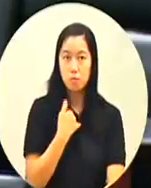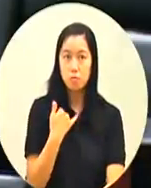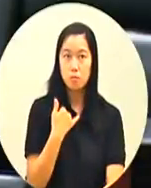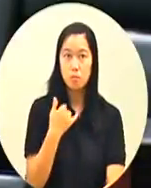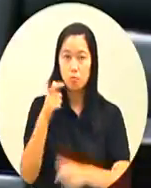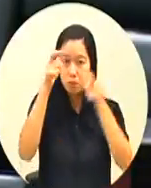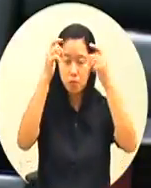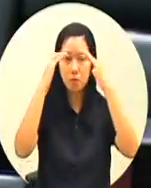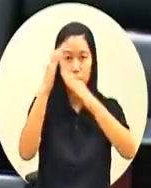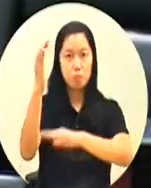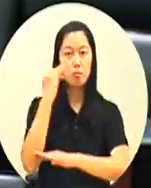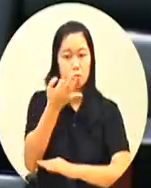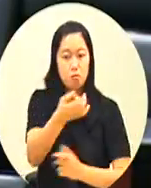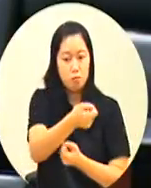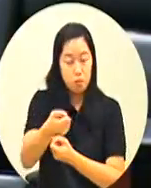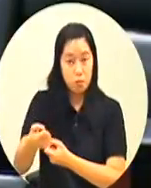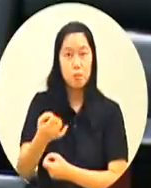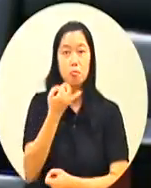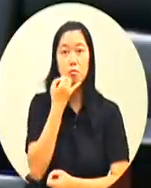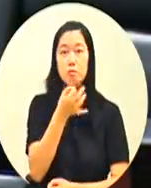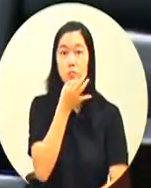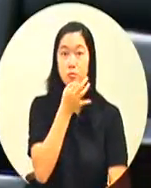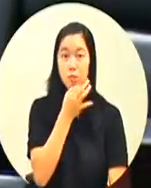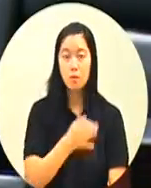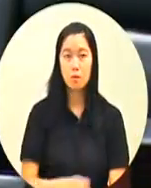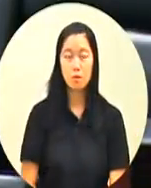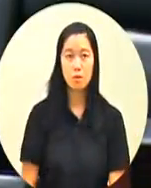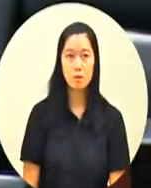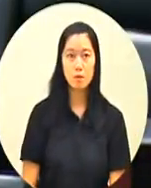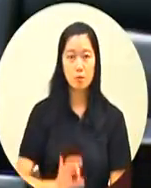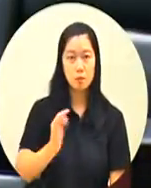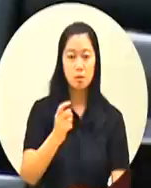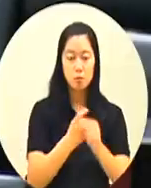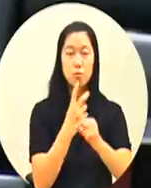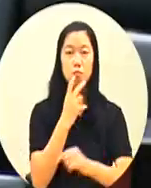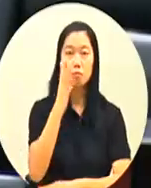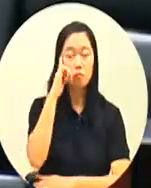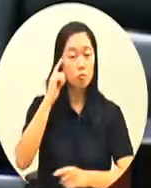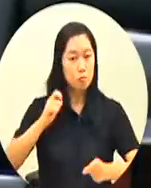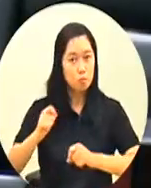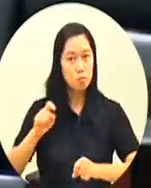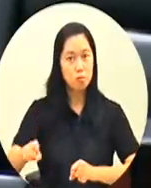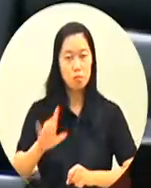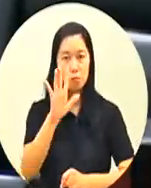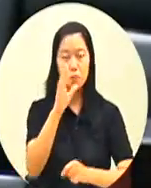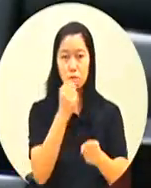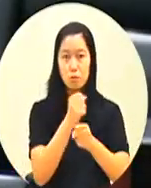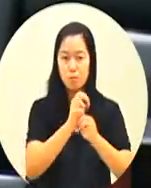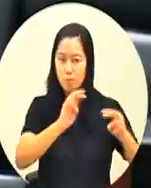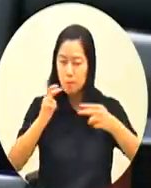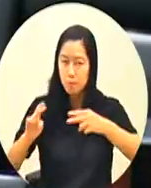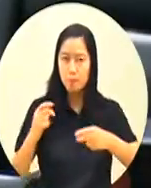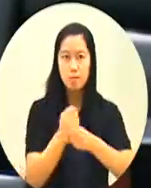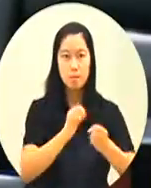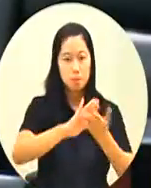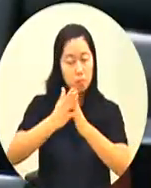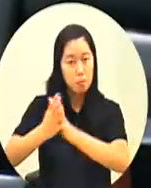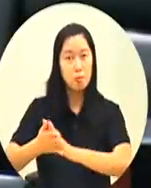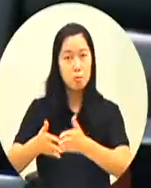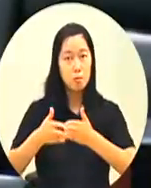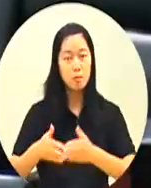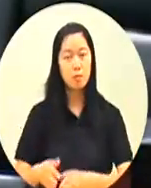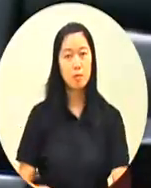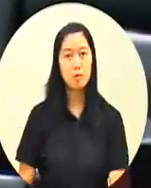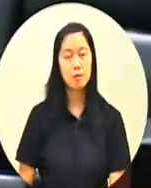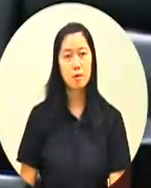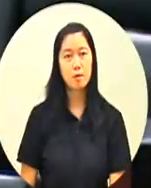去募得这样子的一个基金规模吼。可是看起来中央在这个政策上有一些调整跟改变吼，所以在这边我想请教局长吼，